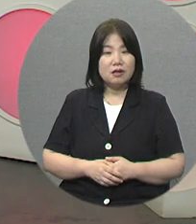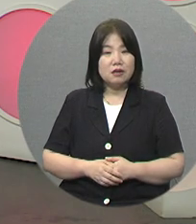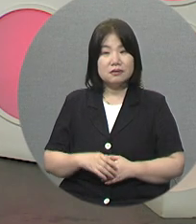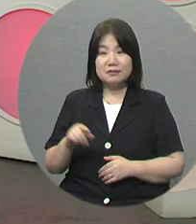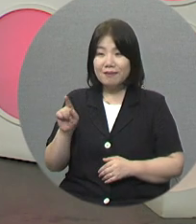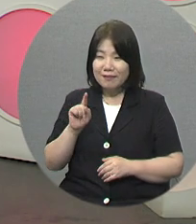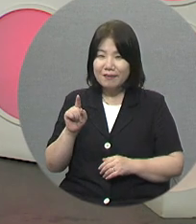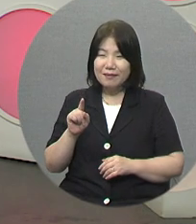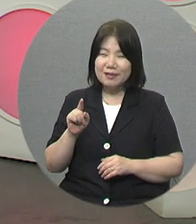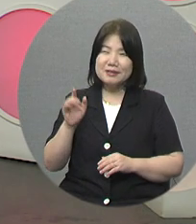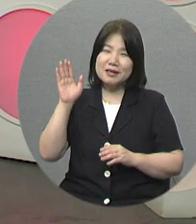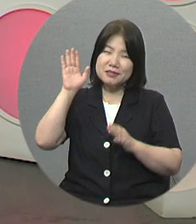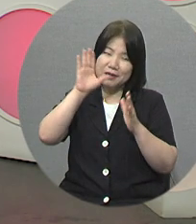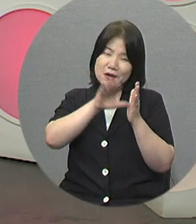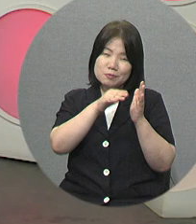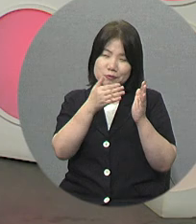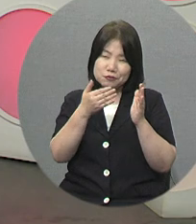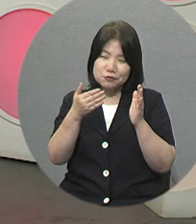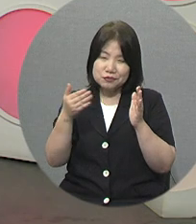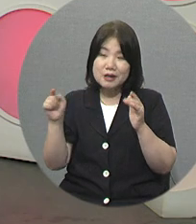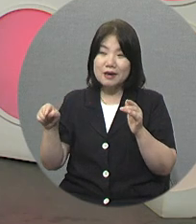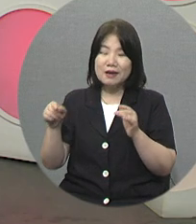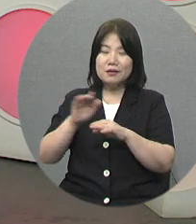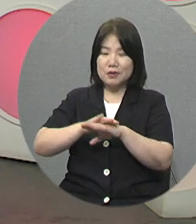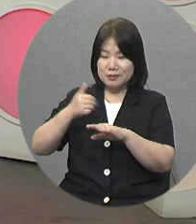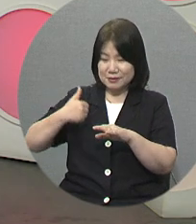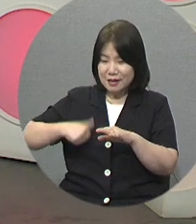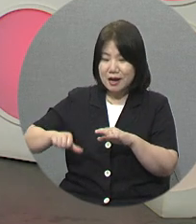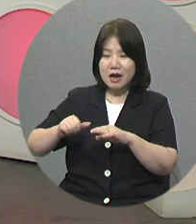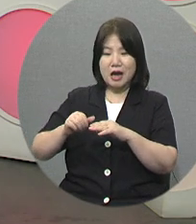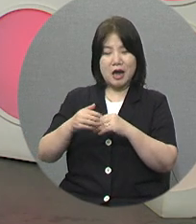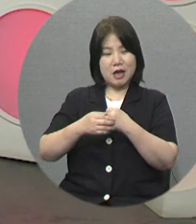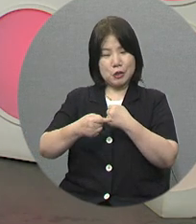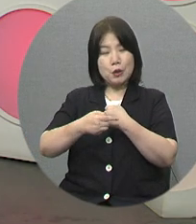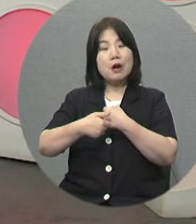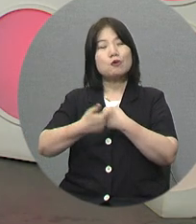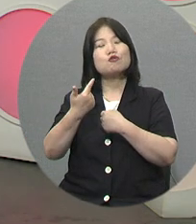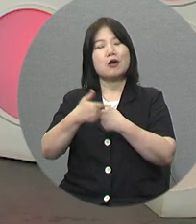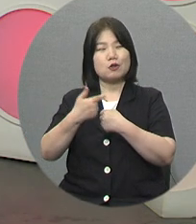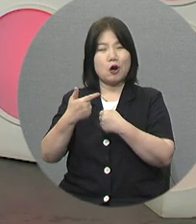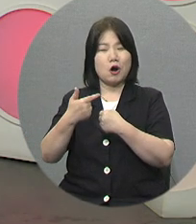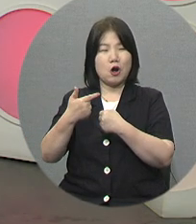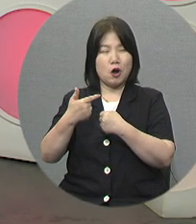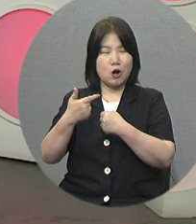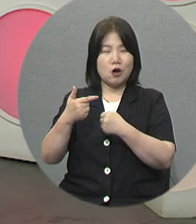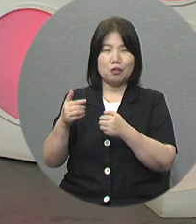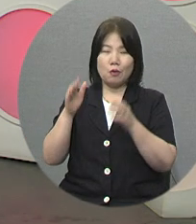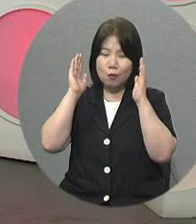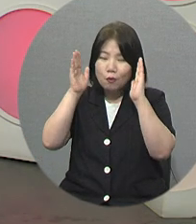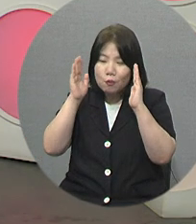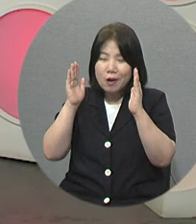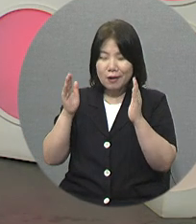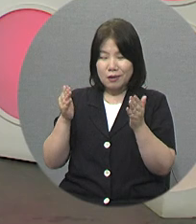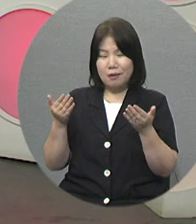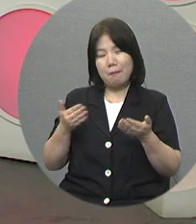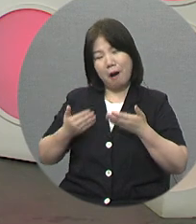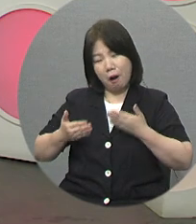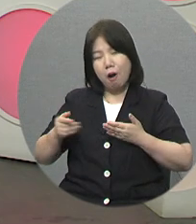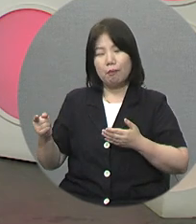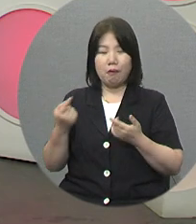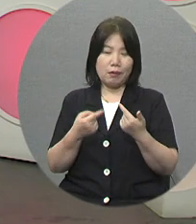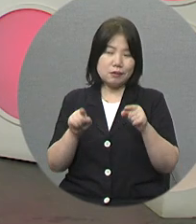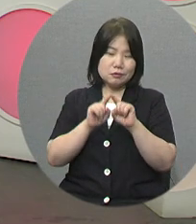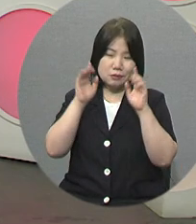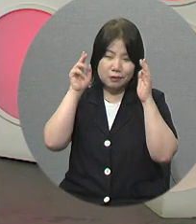어느덧 손자는 초등학교 고학년이 되었고 이제 공부하느라 바빠서 함께 읽을